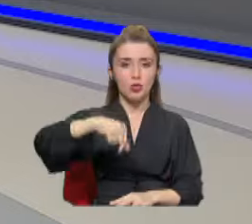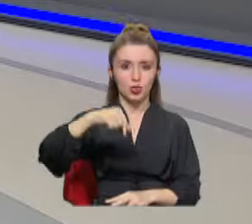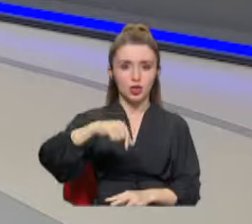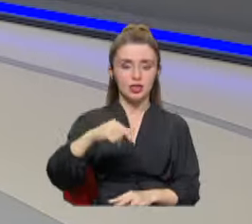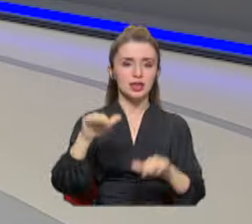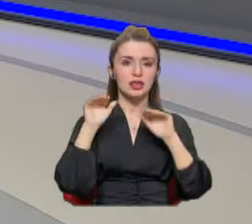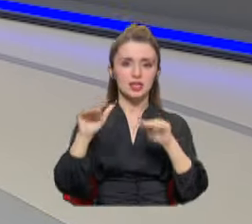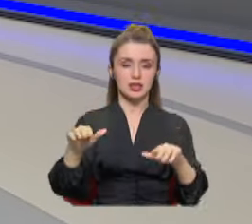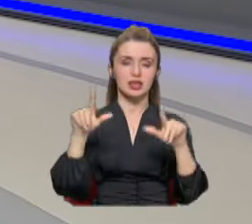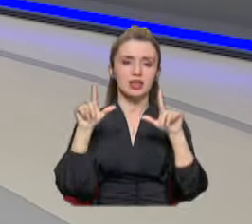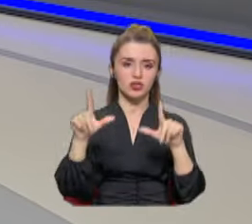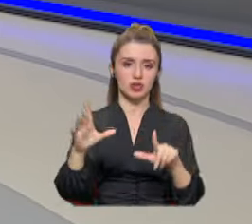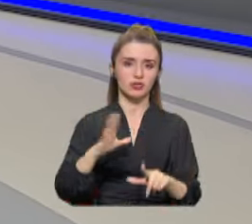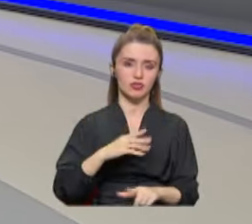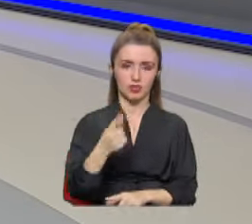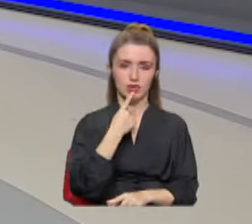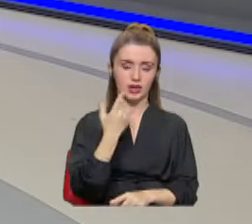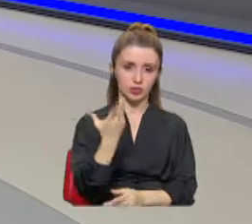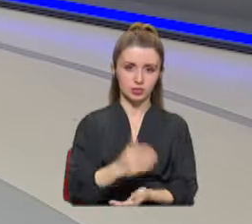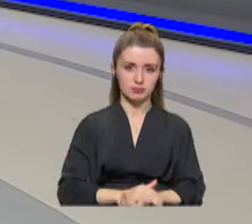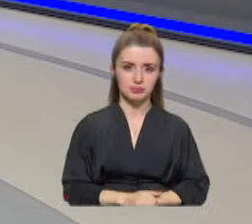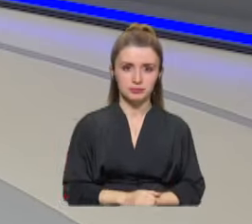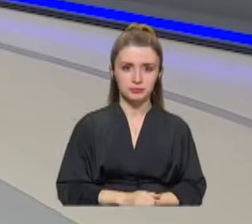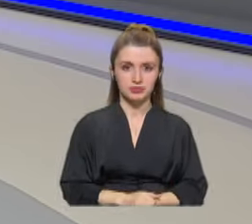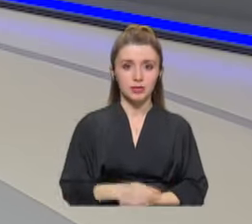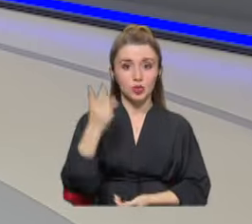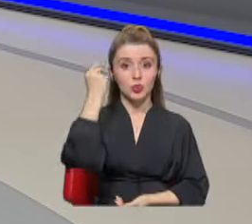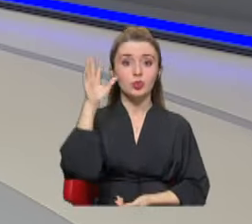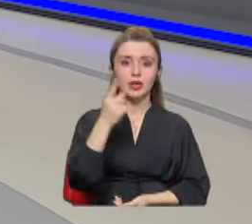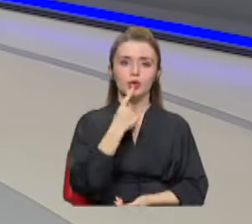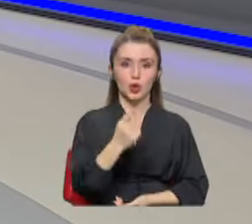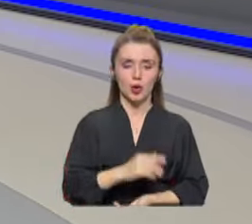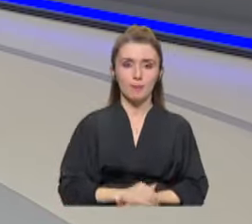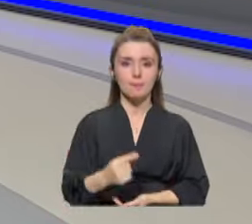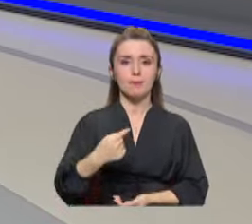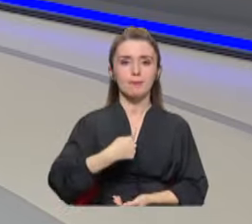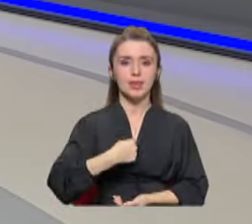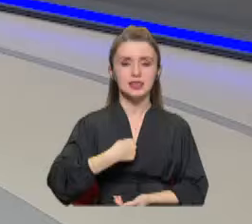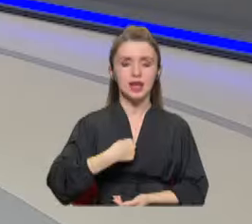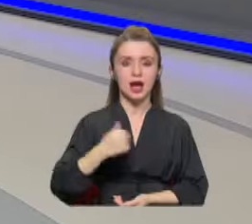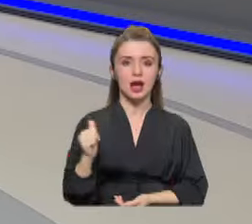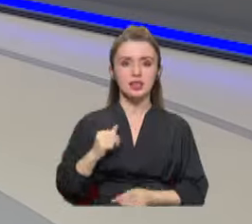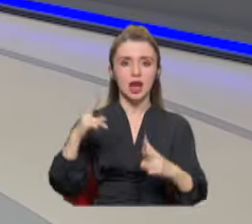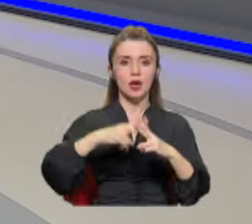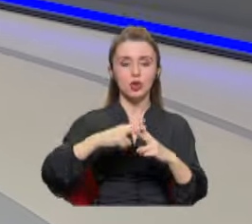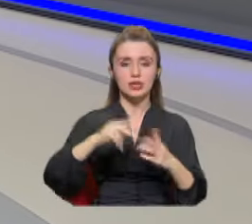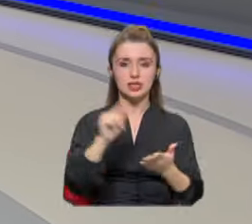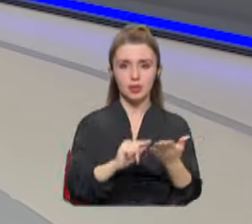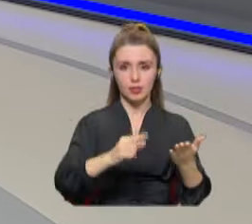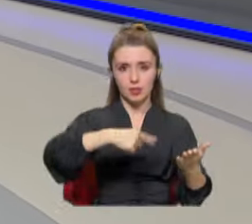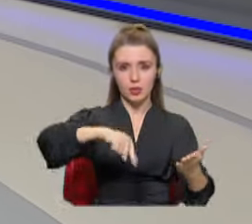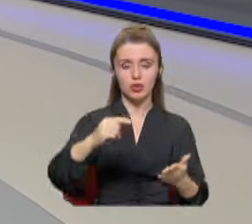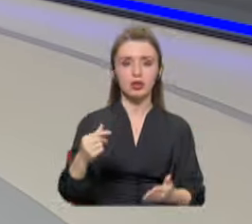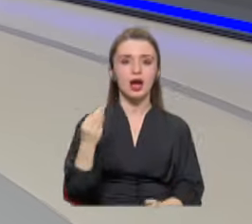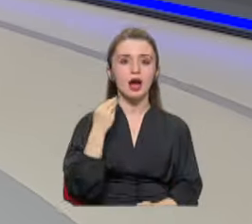de desteğinize en ihtiyaç duyduğumuz günlerdeyiz unutmayın demişler. Biz de asker polis ve memurların